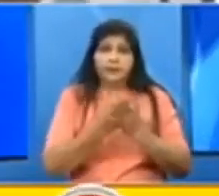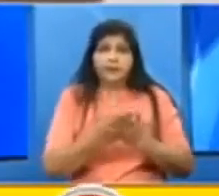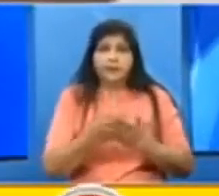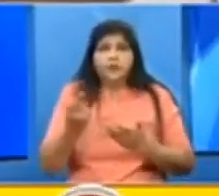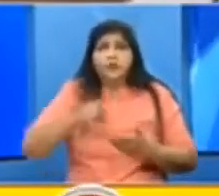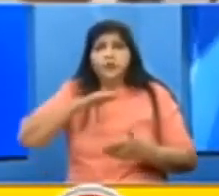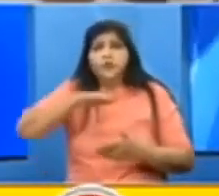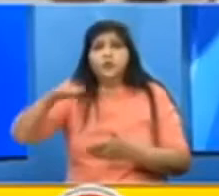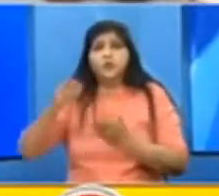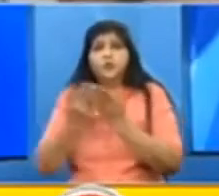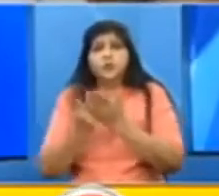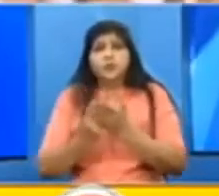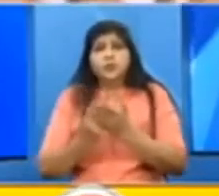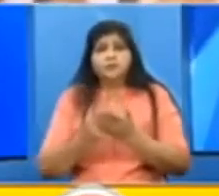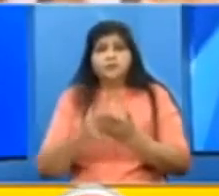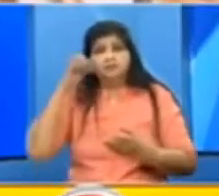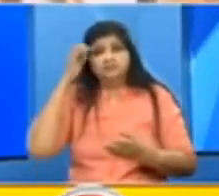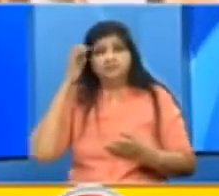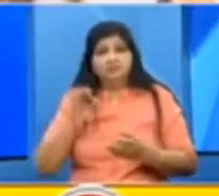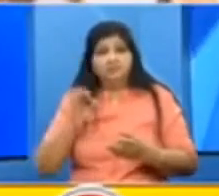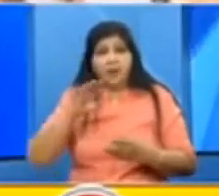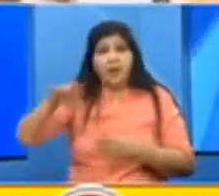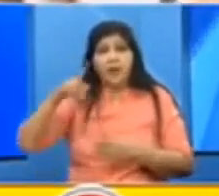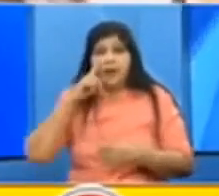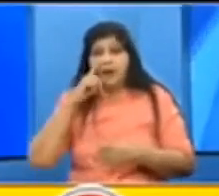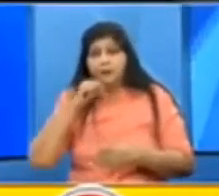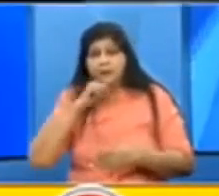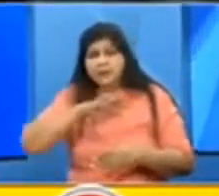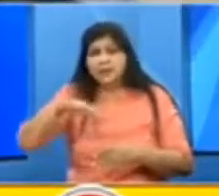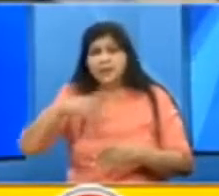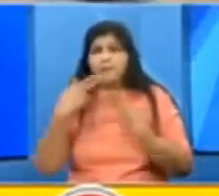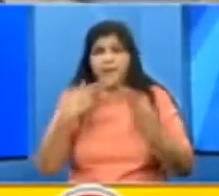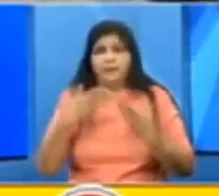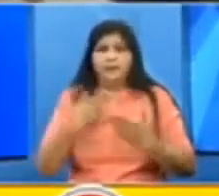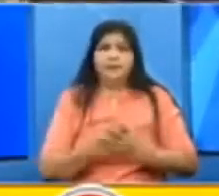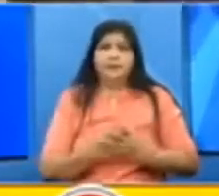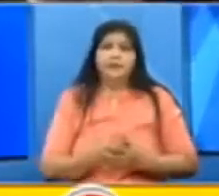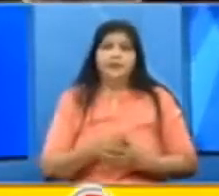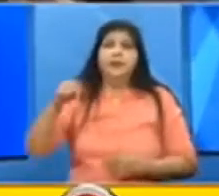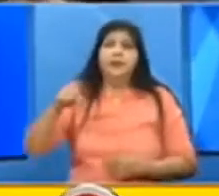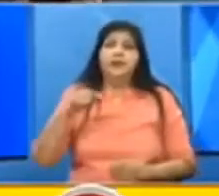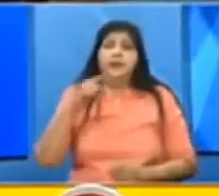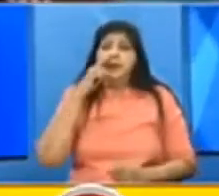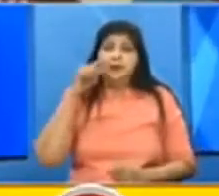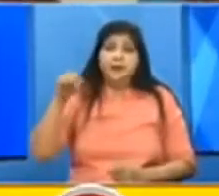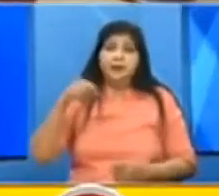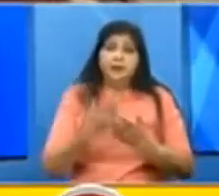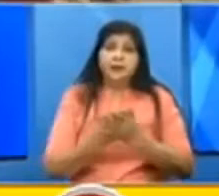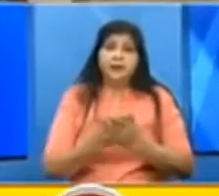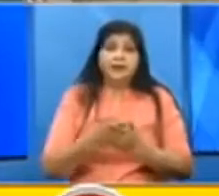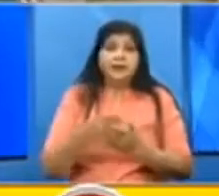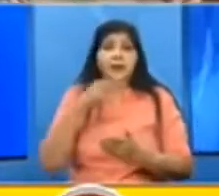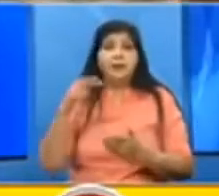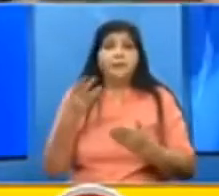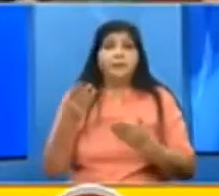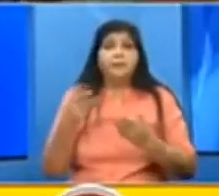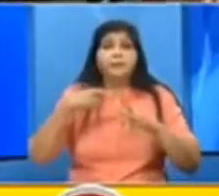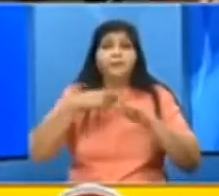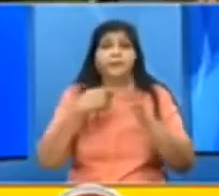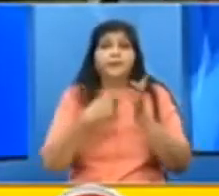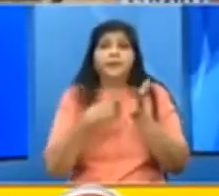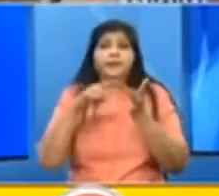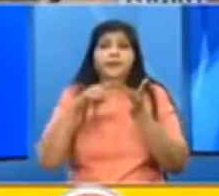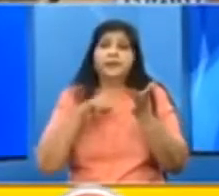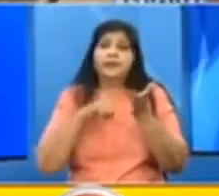कुछ ऐसे ही प्रतिभाशाली बेटे बेटियों से बात करते हैं। ऐसी ही एक प्रतिभाशाली बेटी है कृतिका